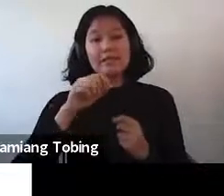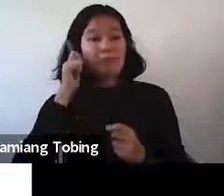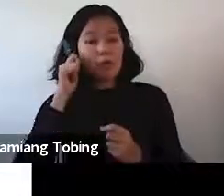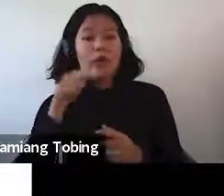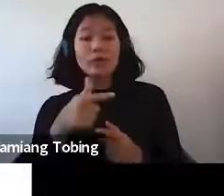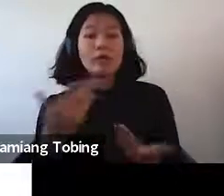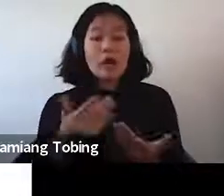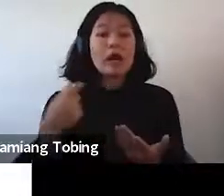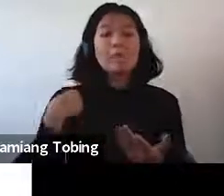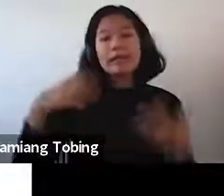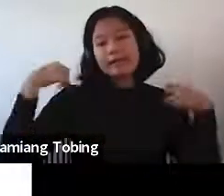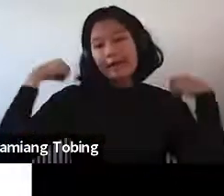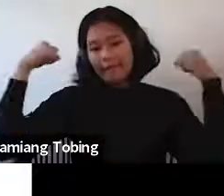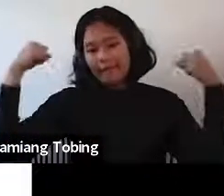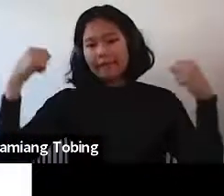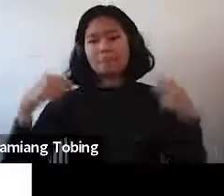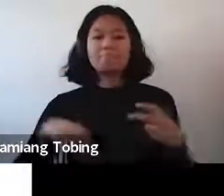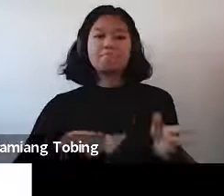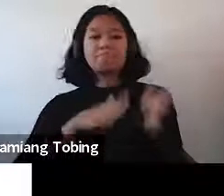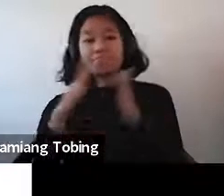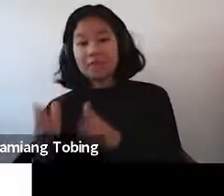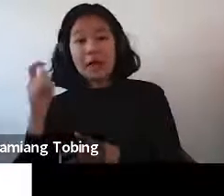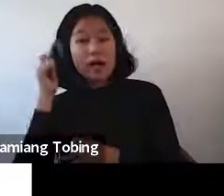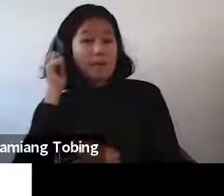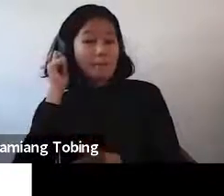Kementerian Kesehatan. Sementara kementerian dengan